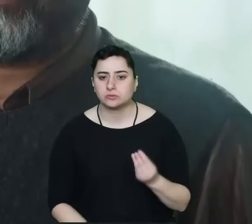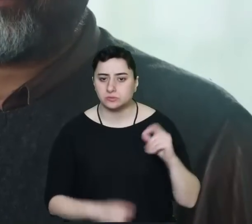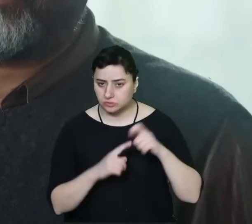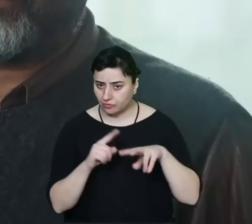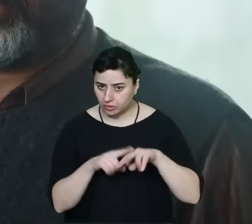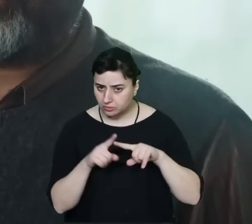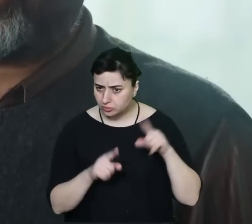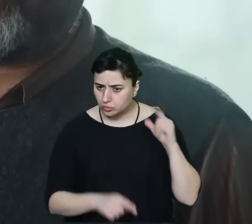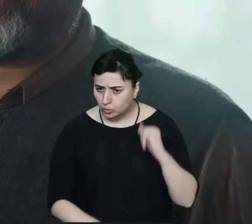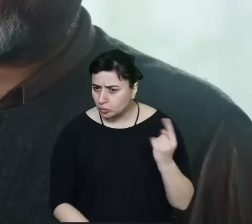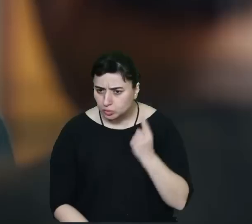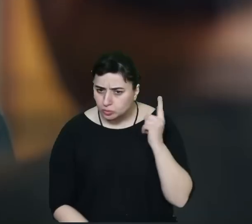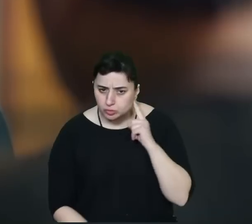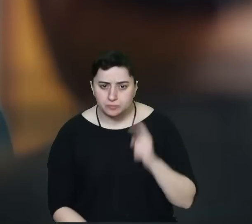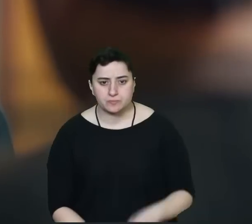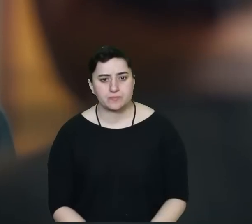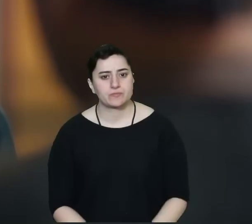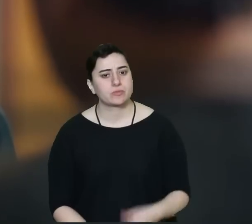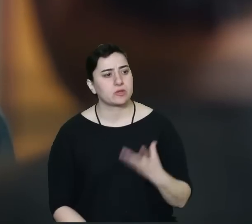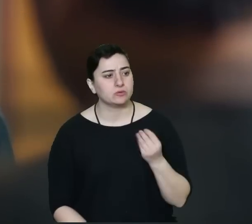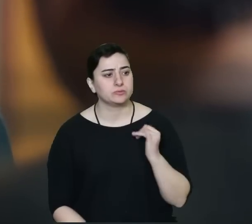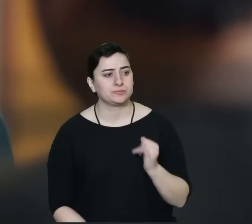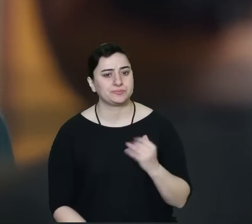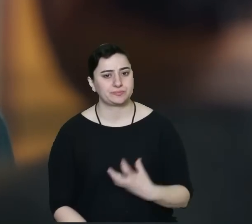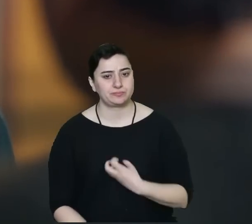Cevat kardeşle ilgili kötü bir durum mu var? Hem de nasıl.